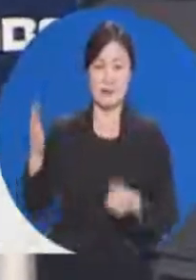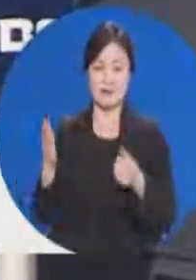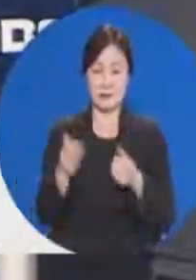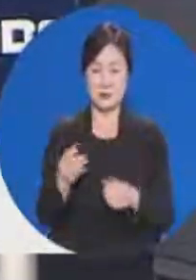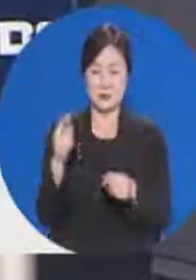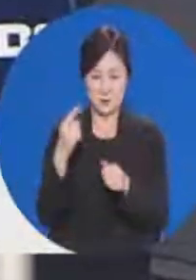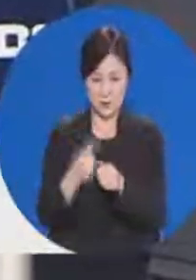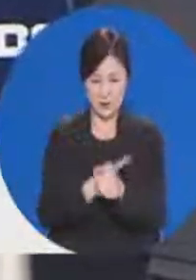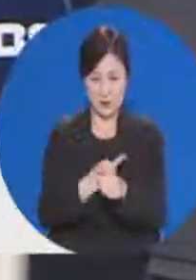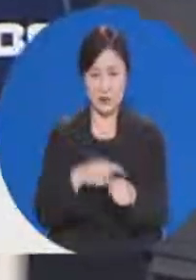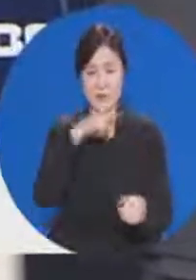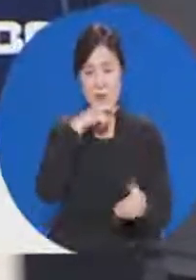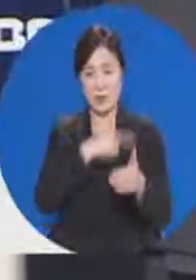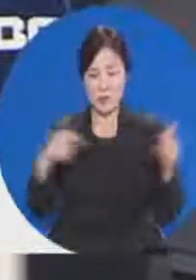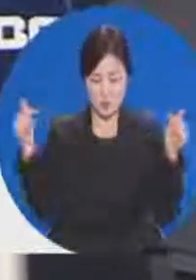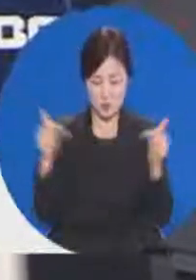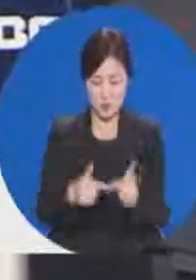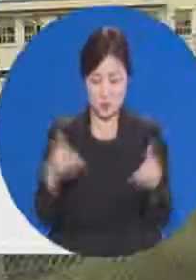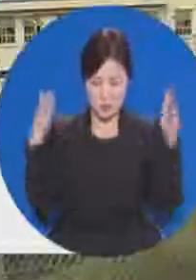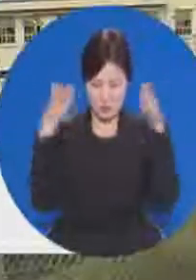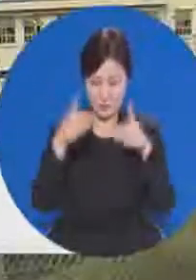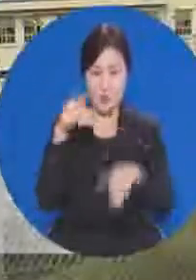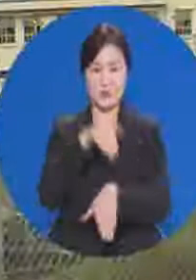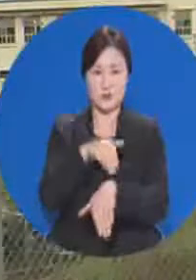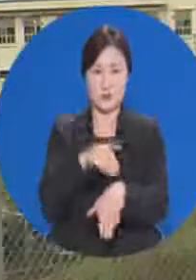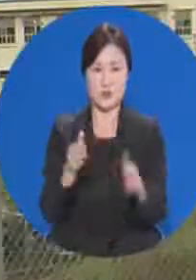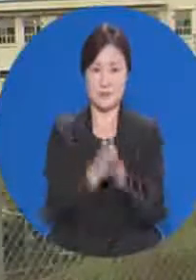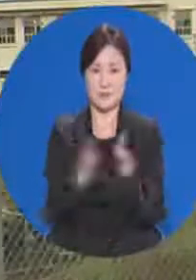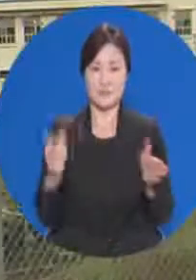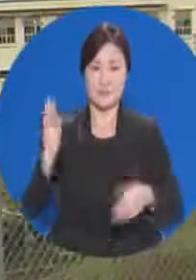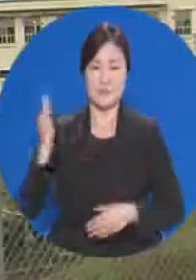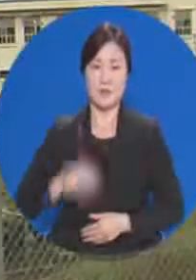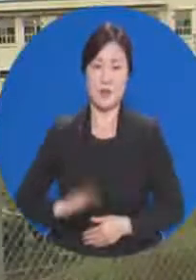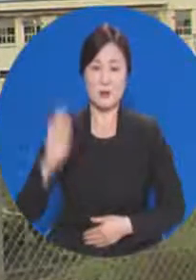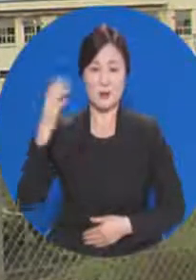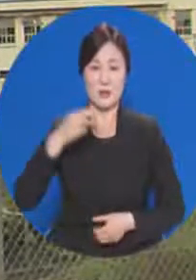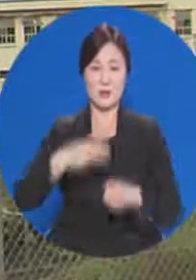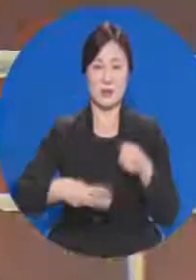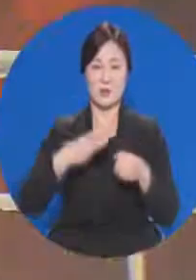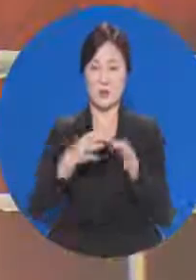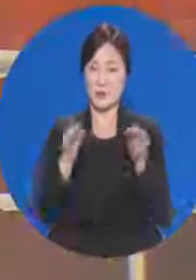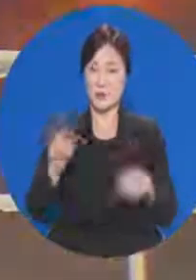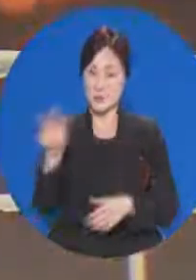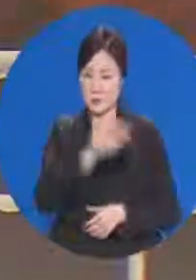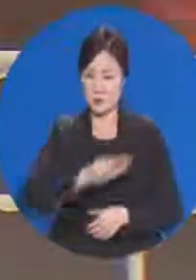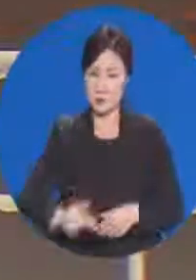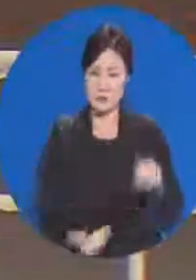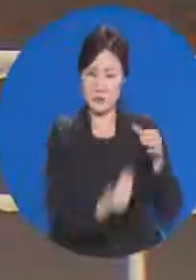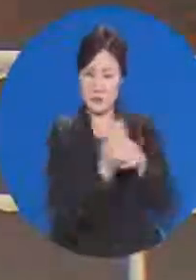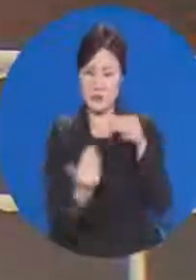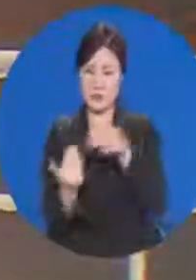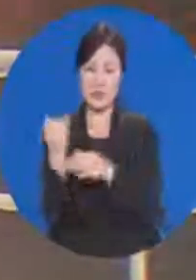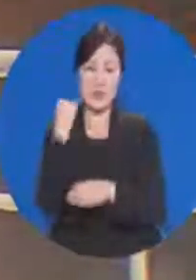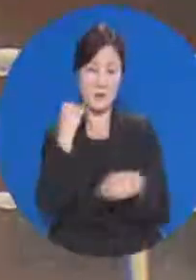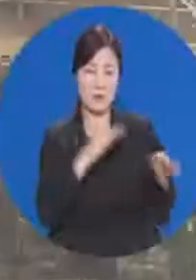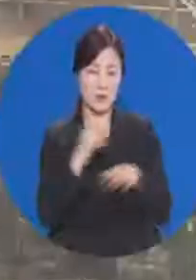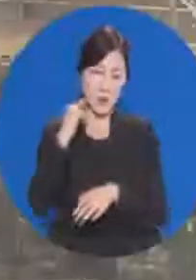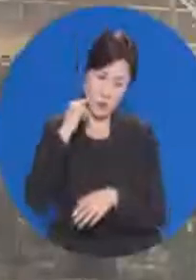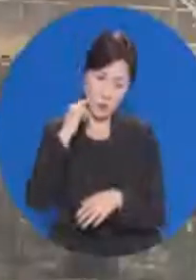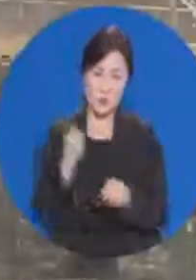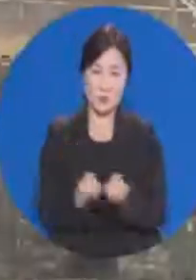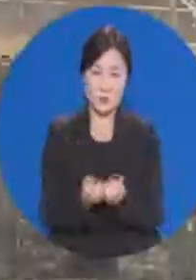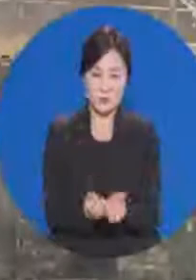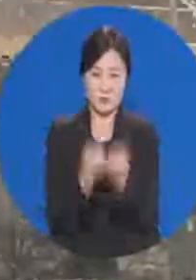데 중점을 두고 훈련을 실시하였습니다. 최근 3년 동안 전국에서 발생한 해상 화학물질 유출